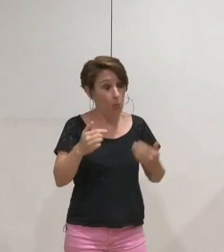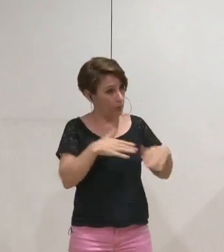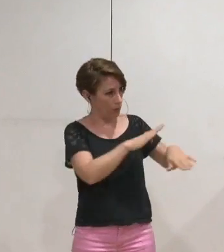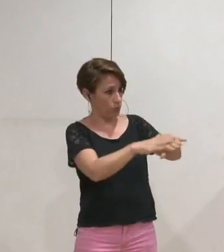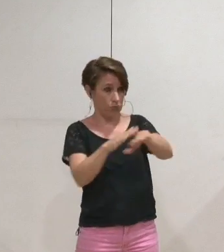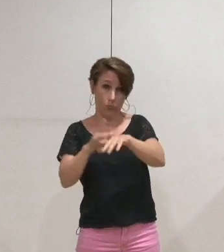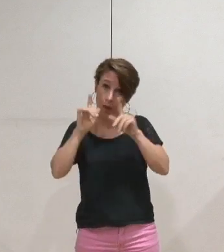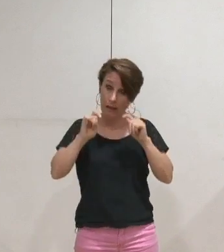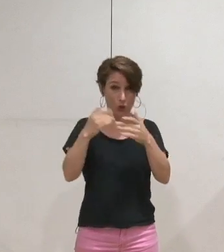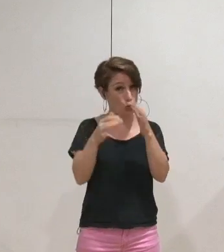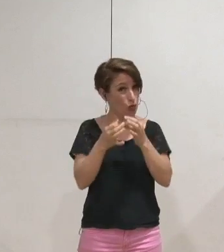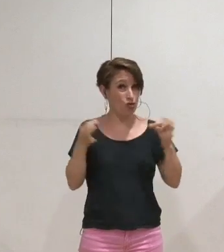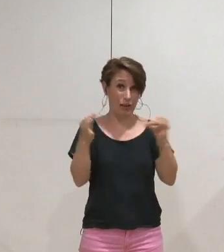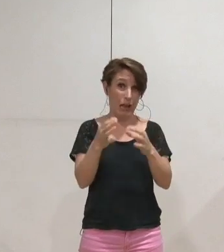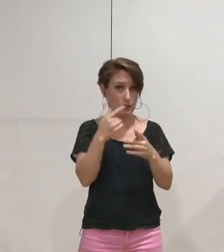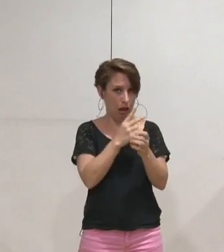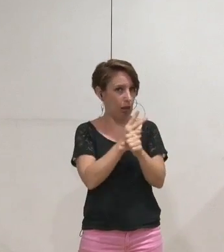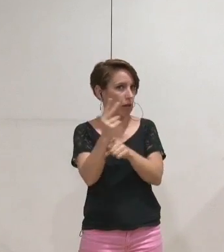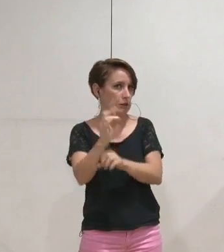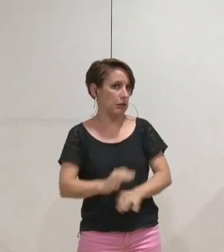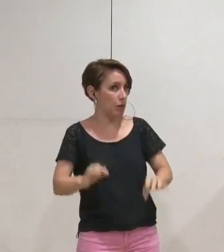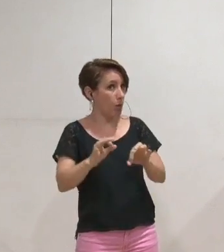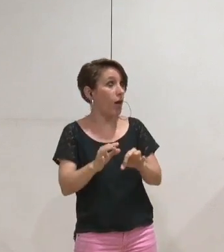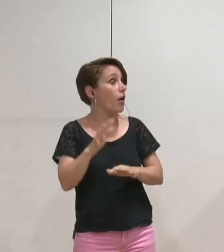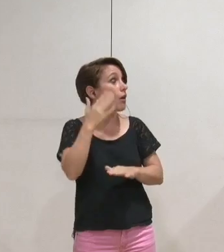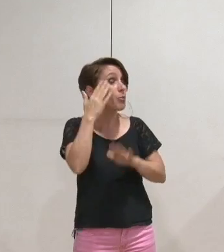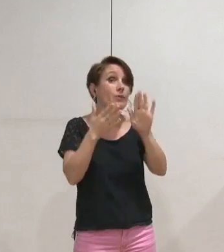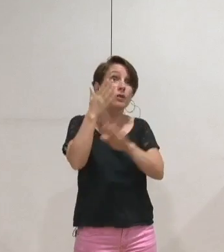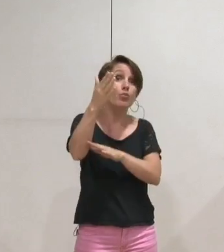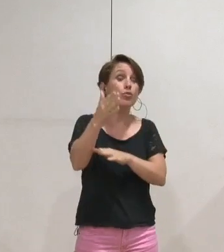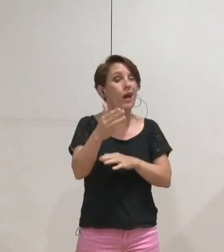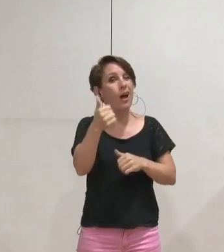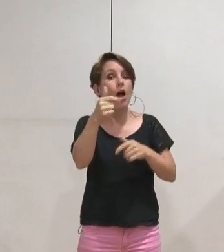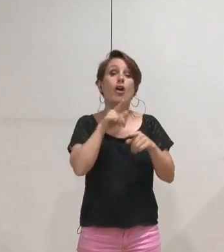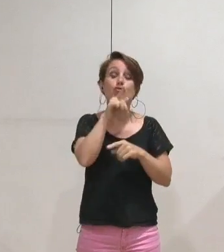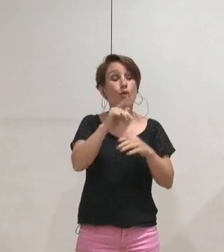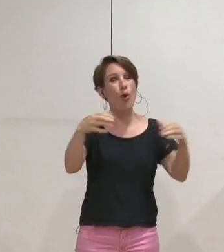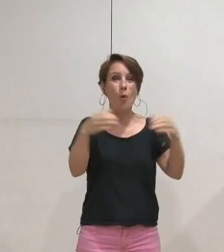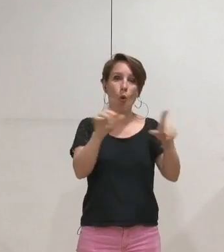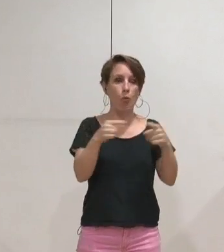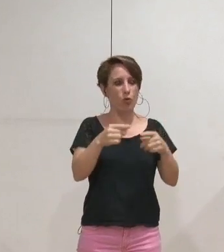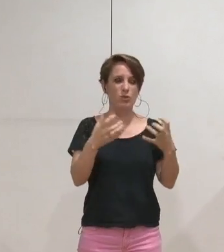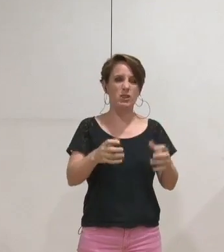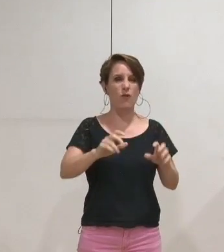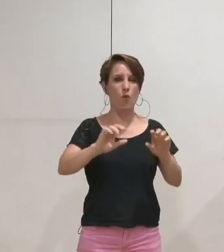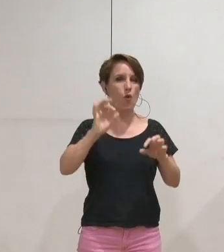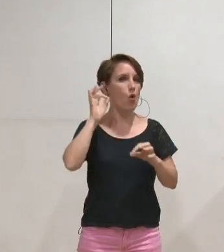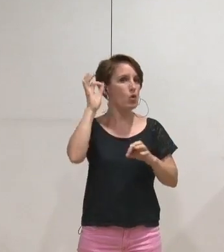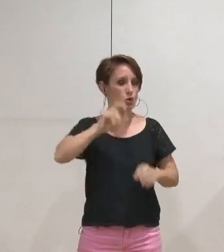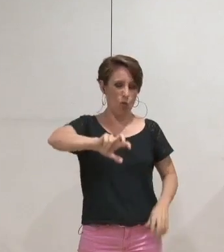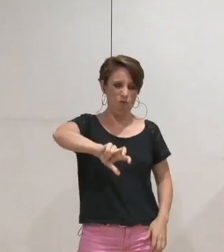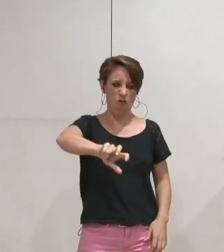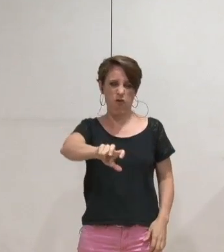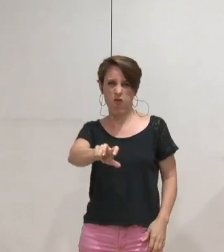dérapage dans cette salle qu'il n'y aura pas un jour des groupes qui voudront mettre le sang un petit peu plus fort parce que ça venir fait venir un peu plus les